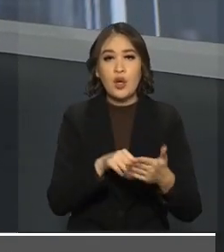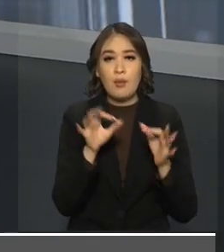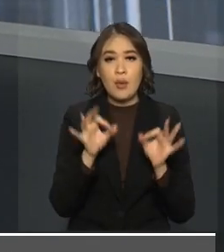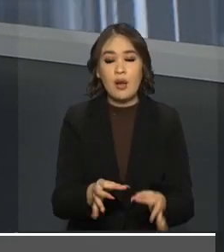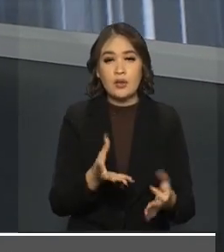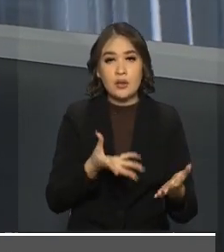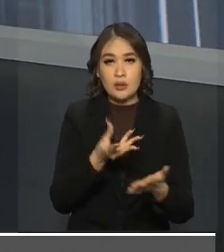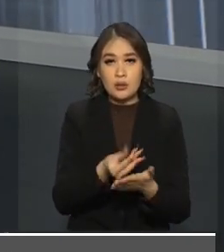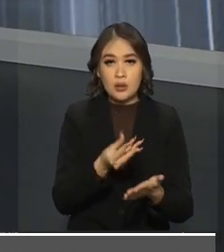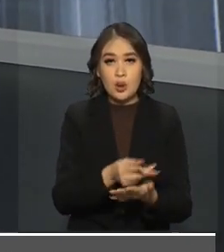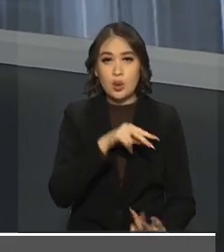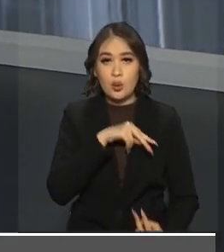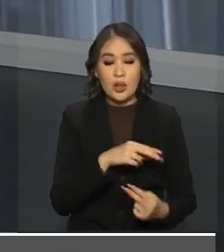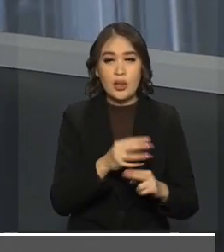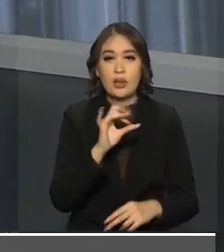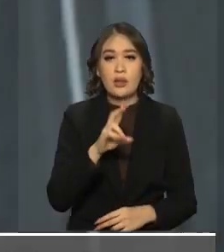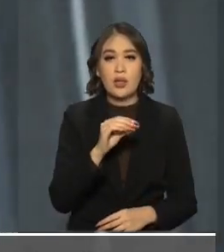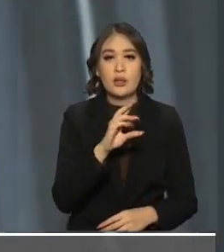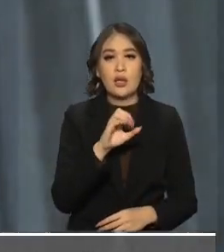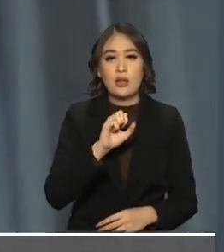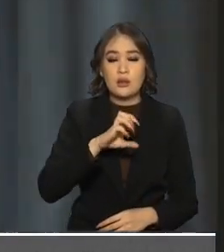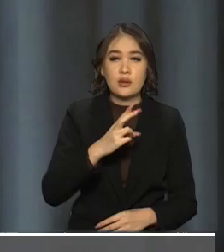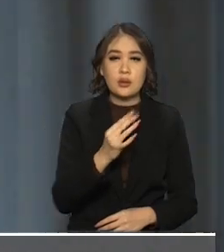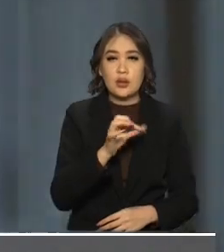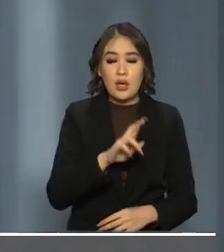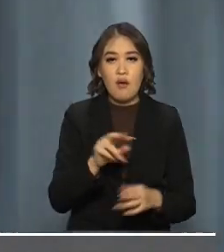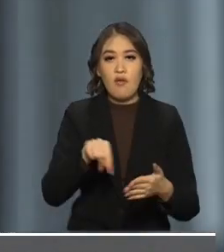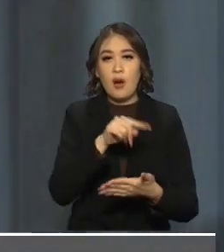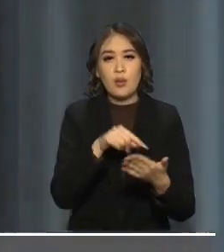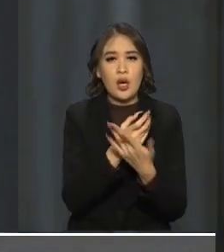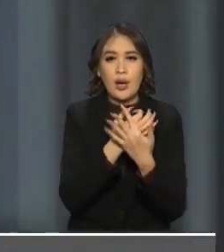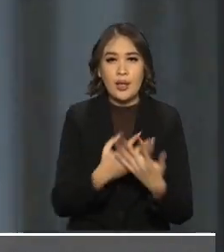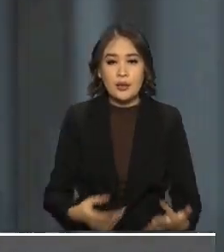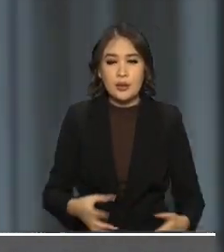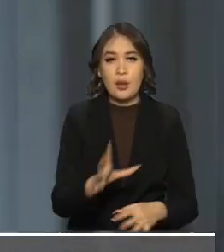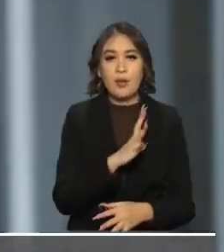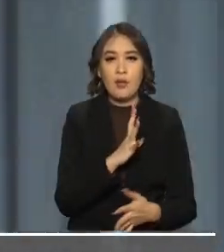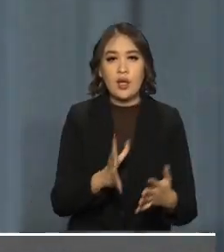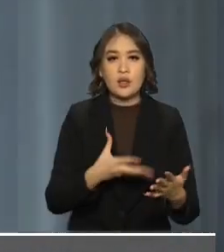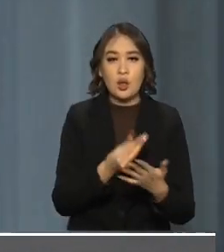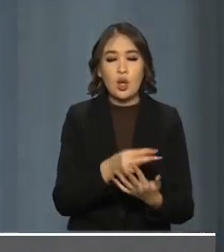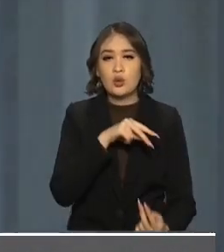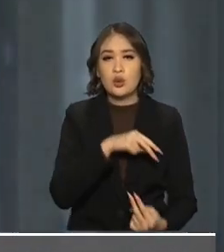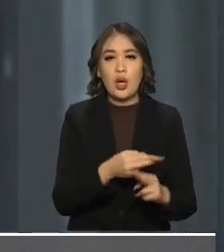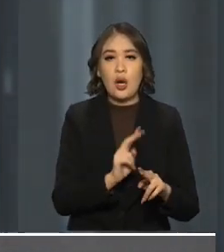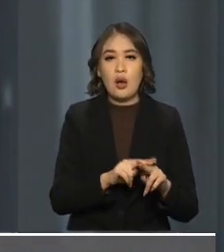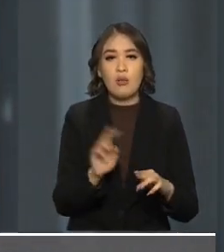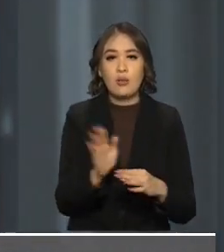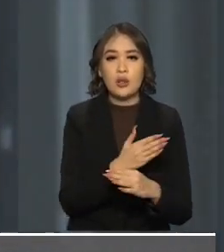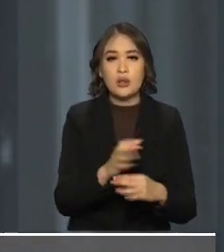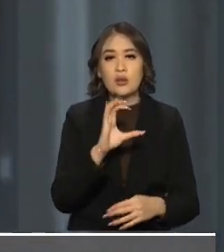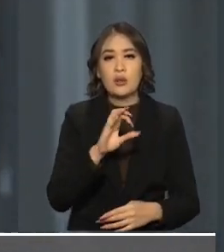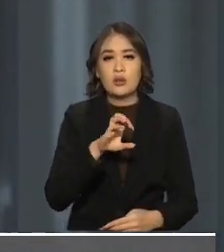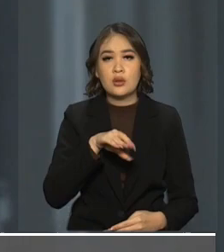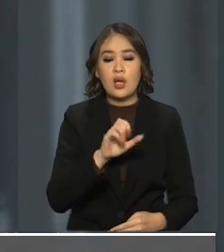труда. Значит, это индексация заработных плат, это вопросы разности в оплате труда между там управленческим составом там